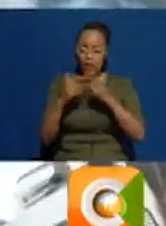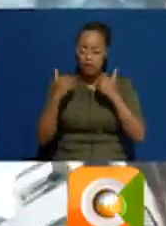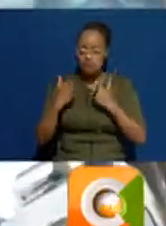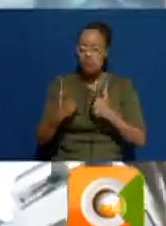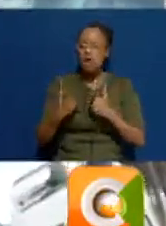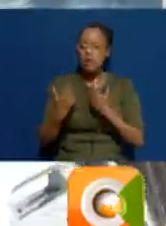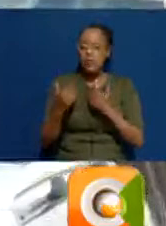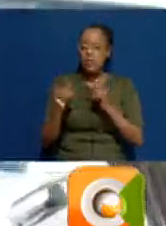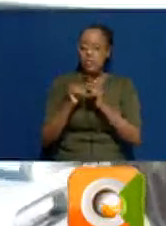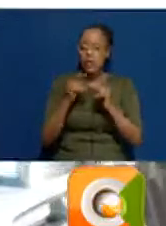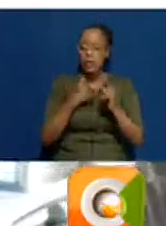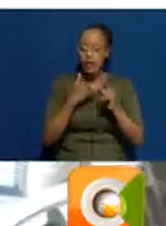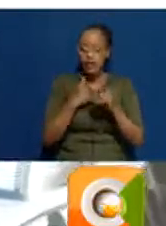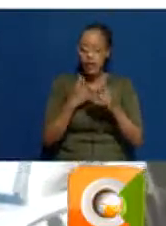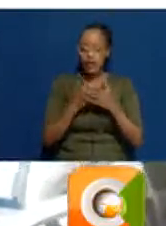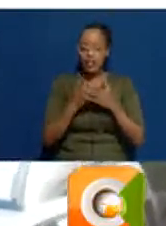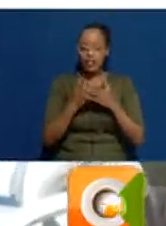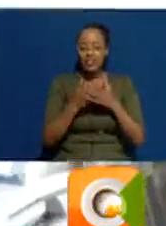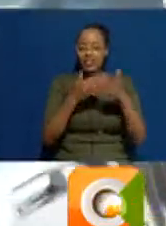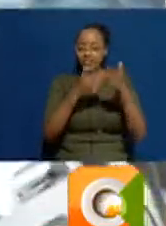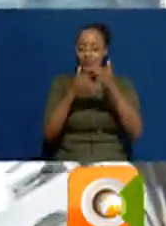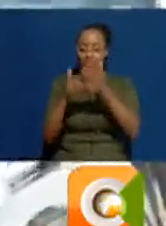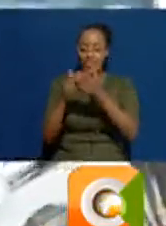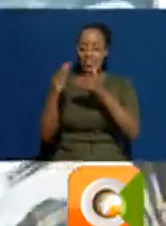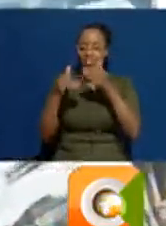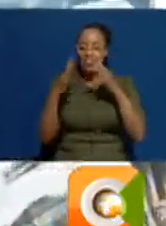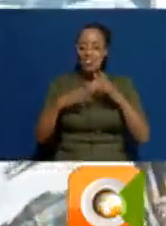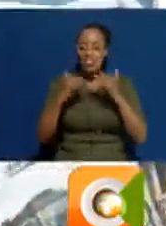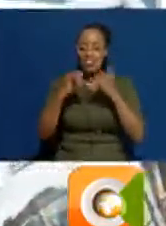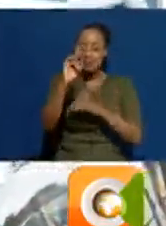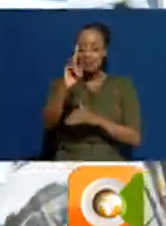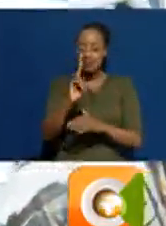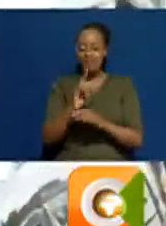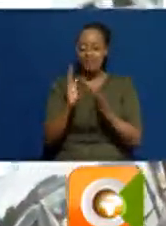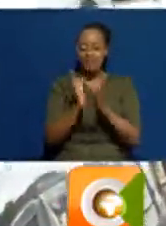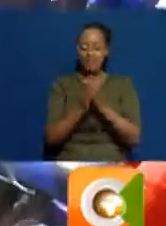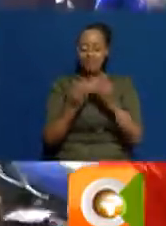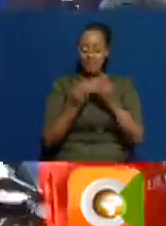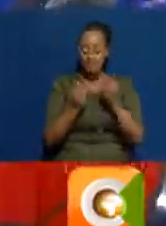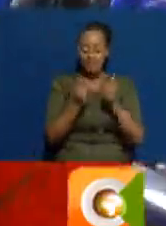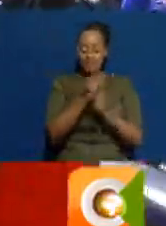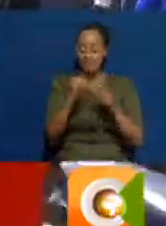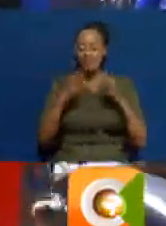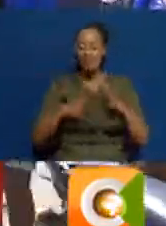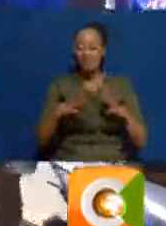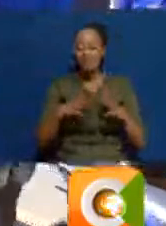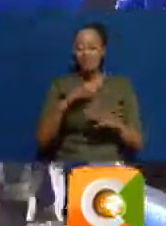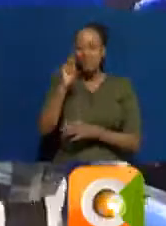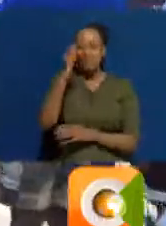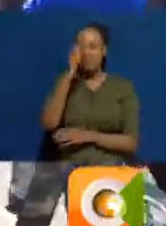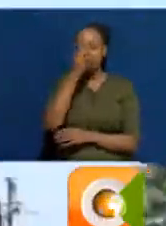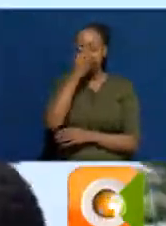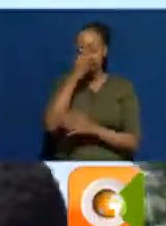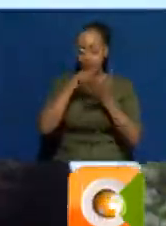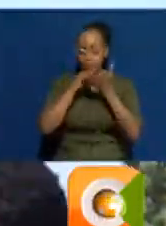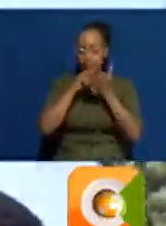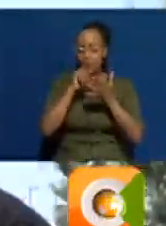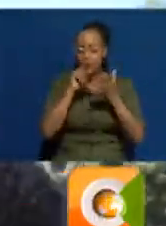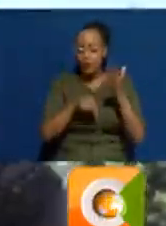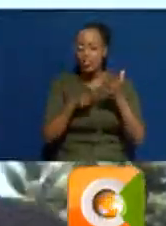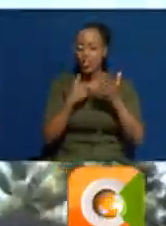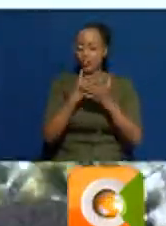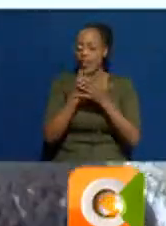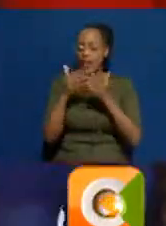mimi nimeweka mitego kila pahali. Wakijaribu kuja, mimi na deal na hawa. Rais Ruto akisisitiza kuwa hakuna